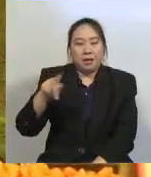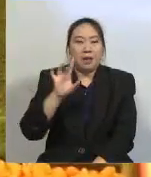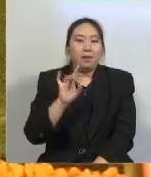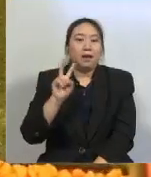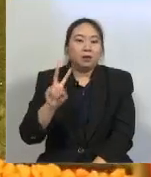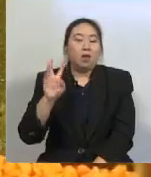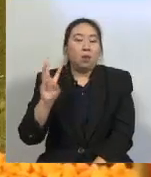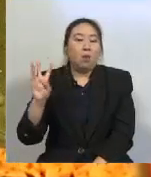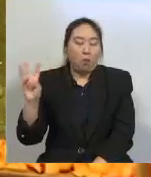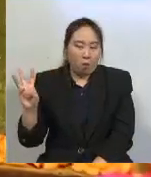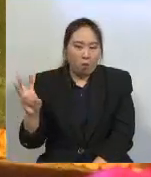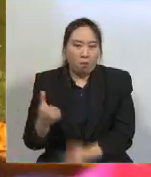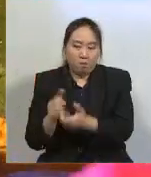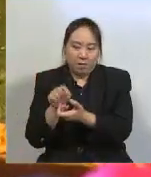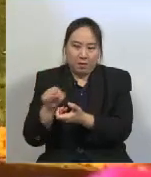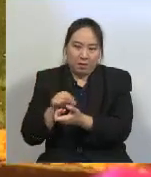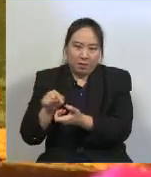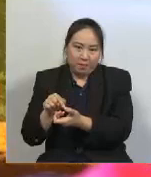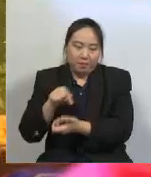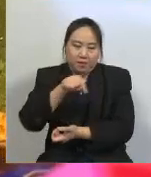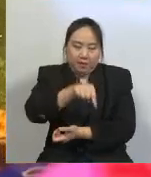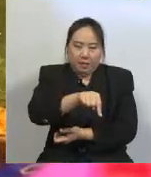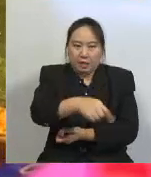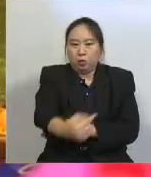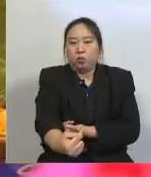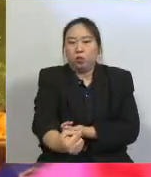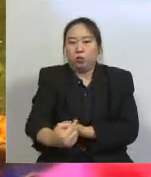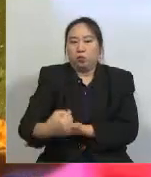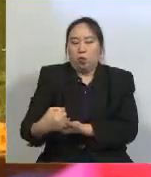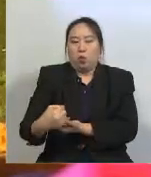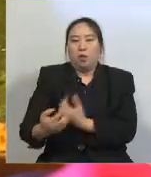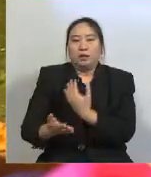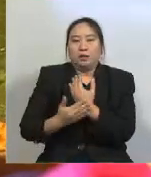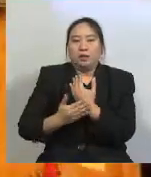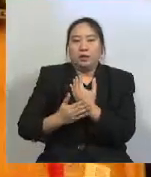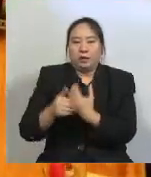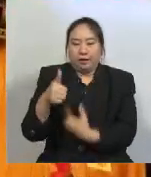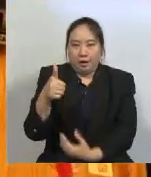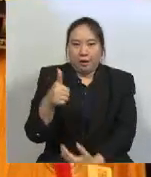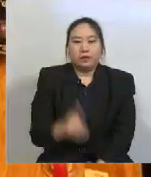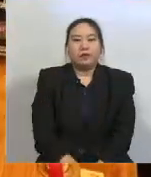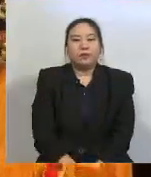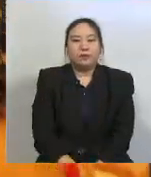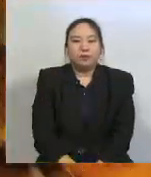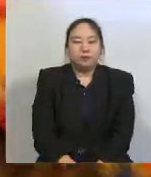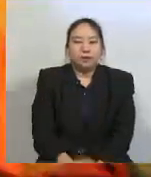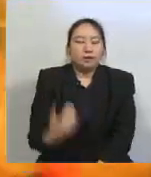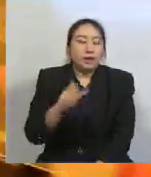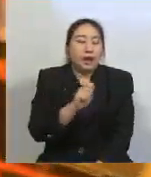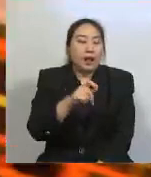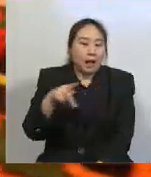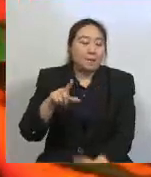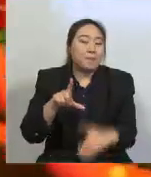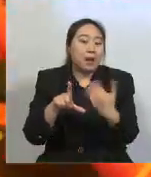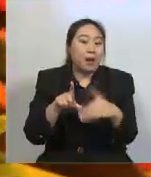ESP8266 ที่สามารถสั่งการและรับการแจ้งเตือนด้วยสมาร์ทโฟนหรือว่าโทรศัพท์มือถือเนี่ยแหละค่ะผ่านแอปพลิเคชั